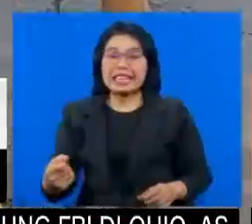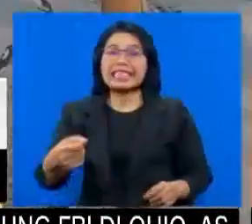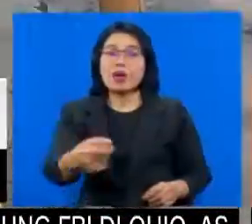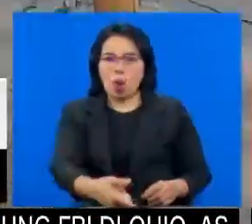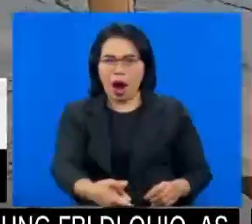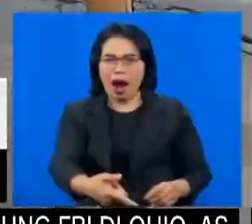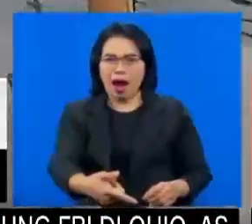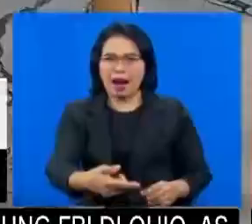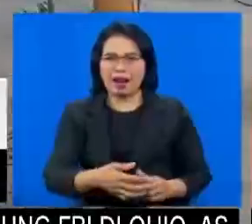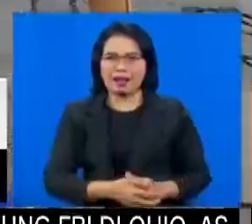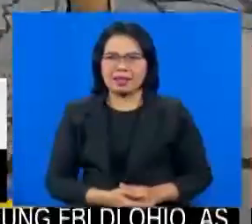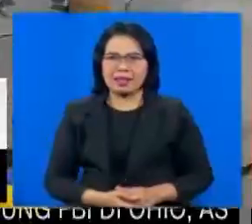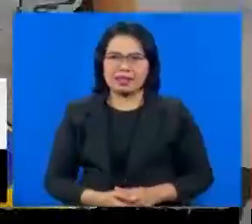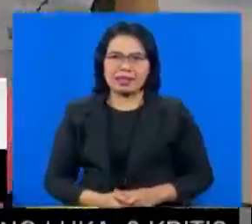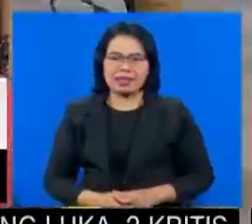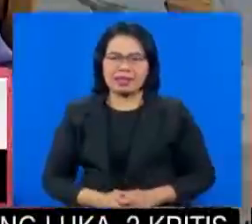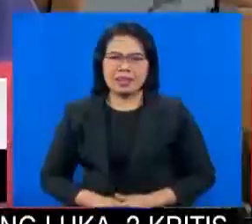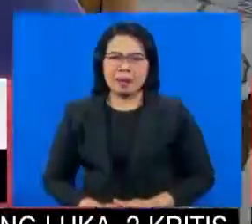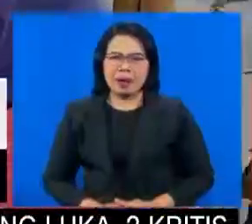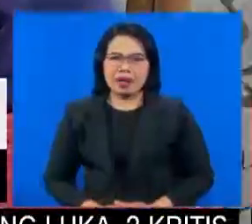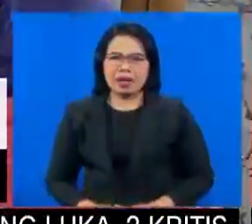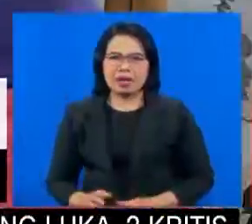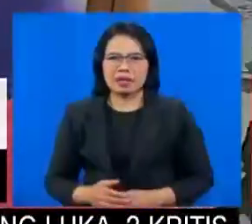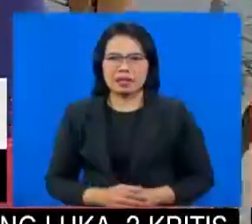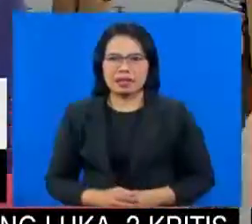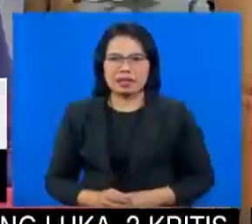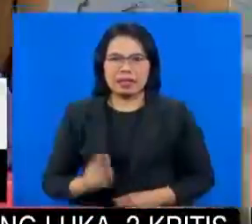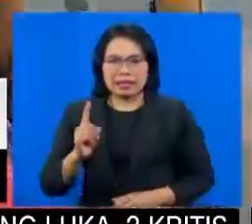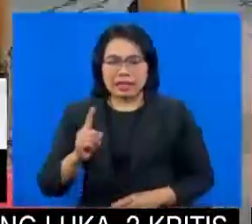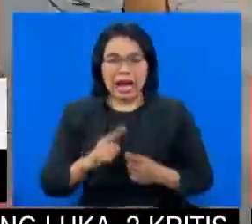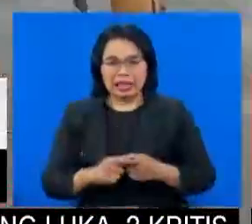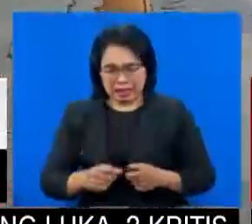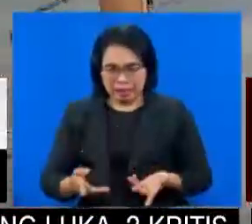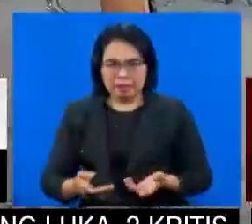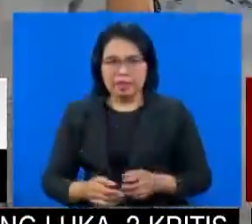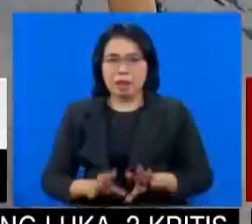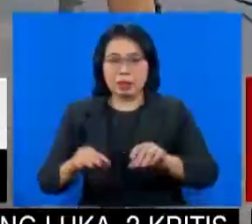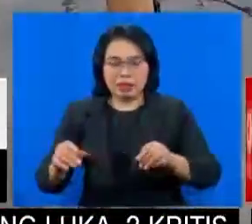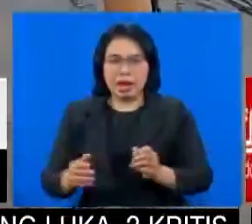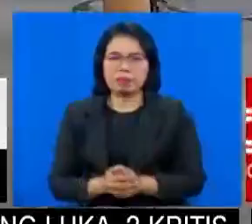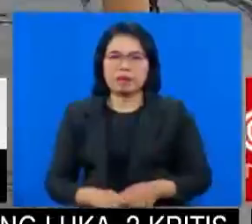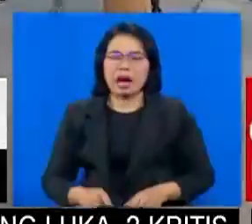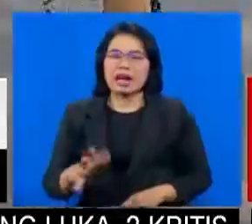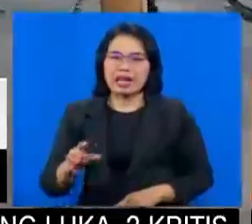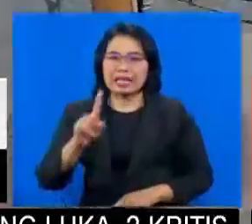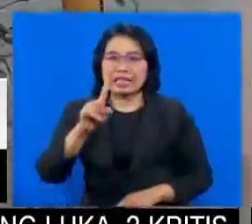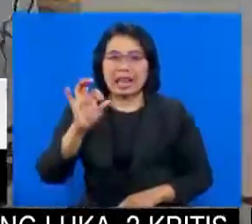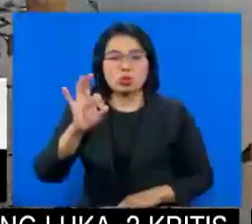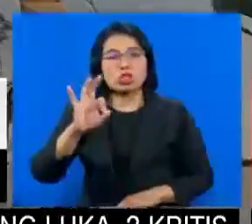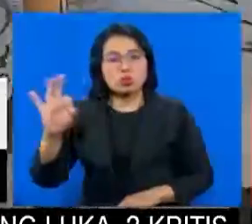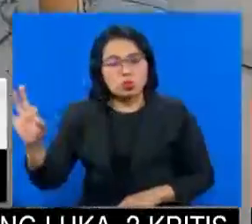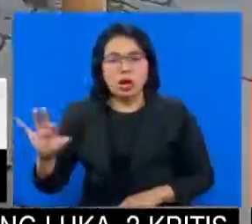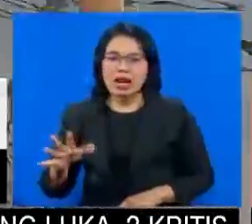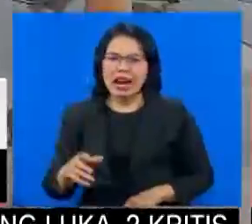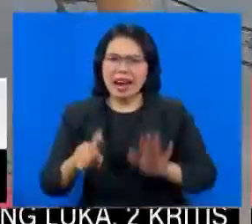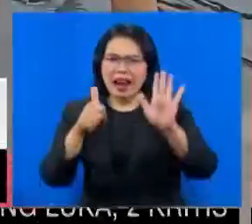berapa? Segedenya 100. 100 ribu sekali ya, jalan begini? Sekali jalan. Kadang juga 60 ribu sehari.